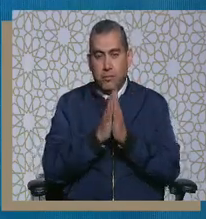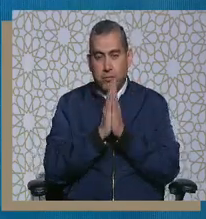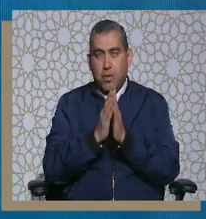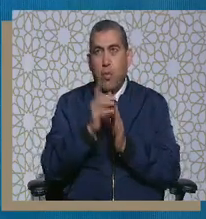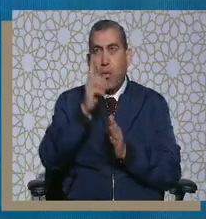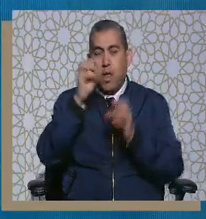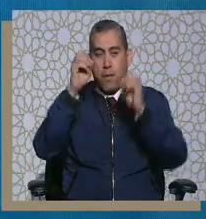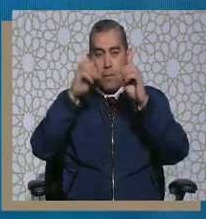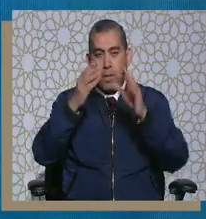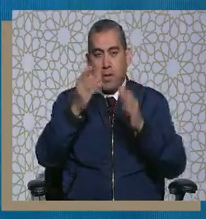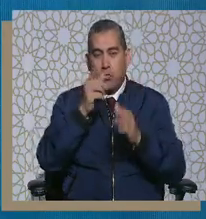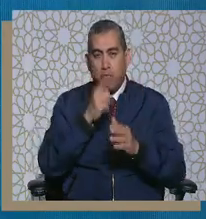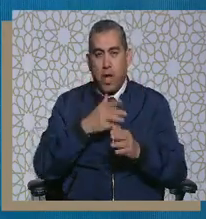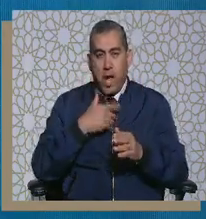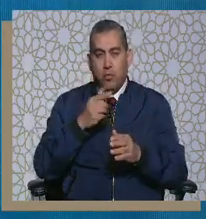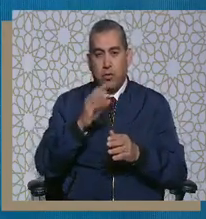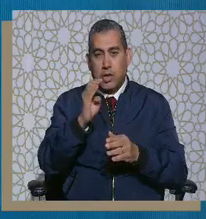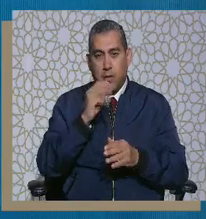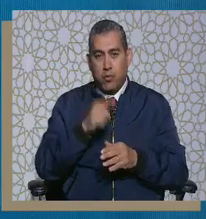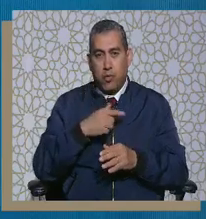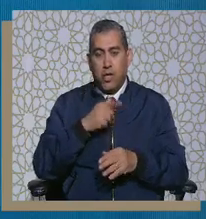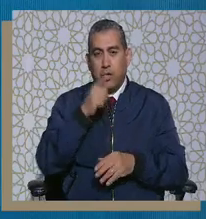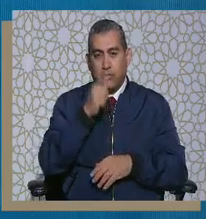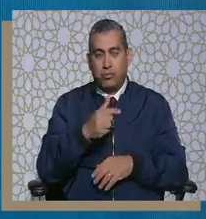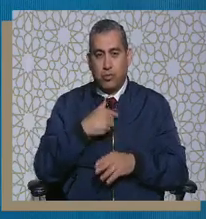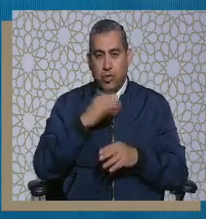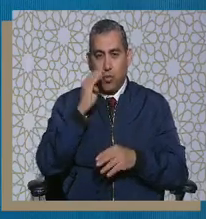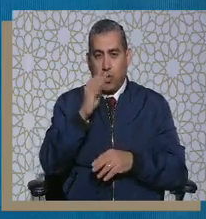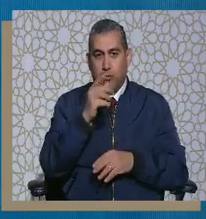لك، عايز طيب انا اكلمك يا ابو عبد الله،